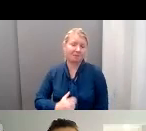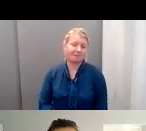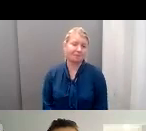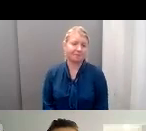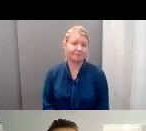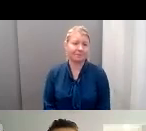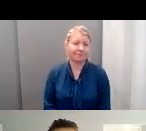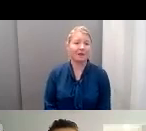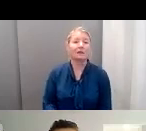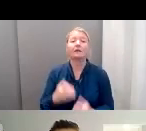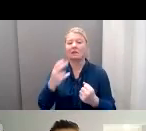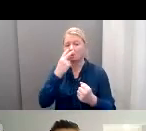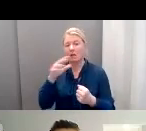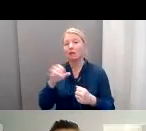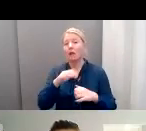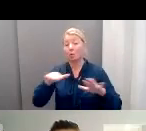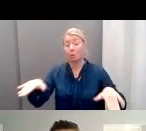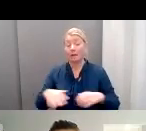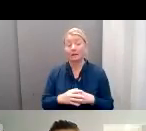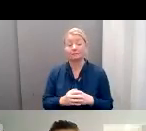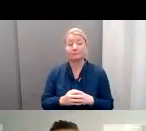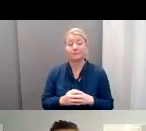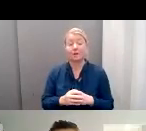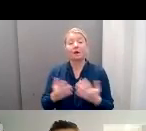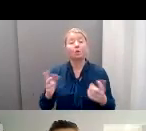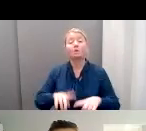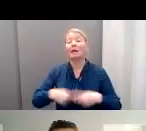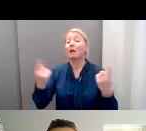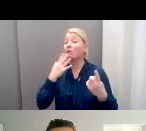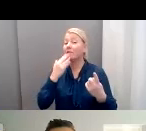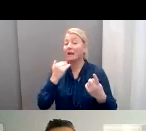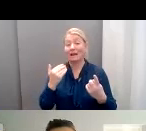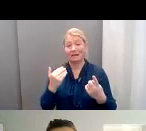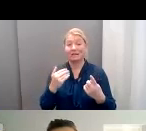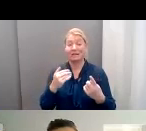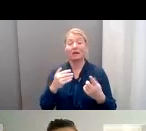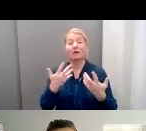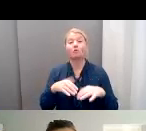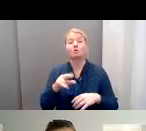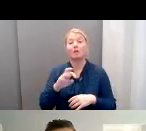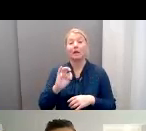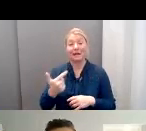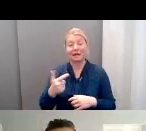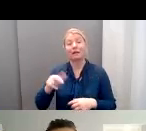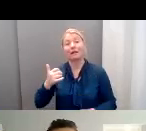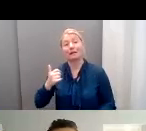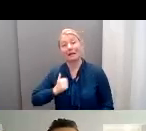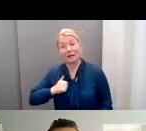Och oavsett typ av funktionalitet och tillgänglighetsbehov så finns det många gemensamma erfarenheter.